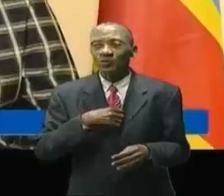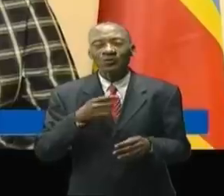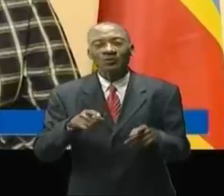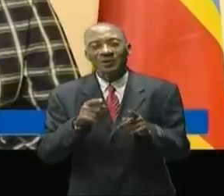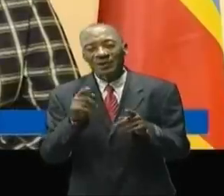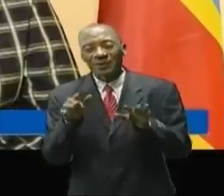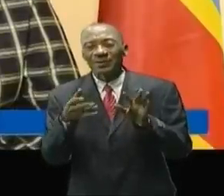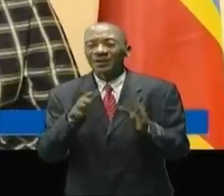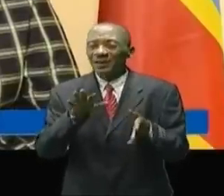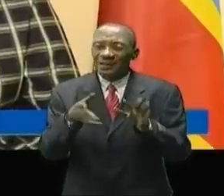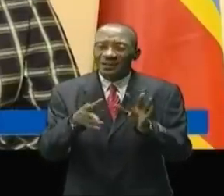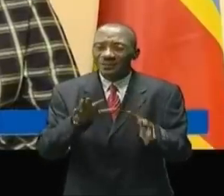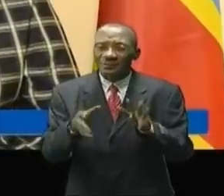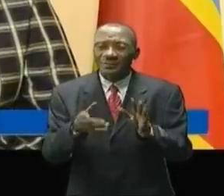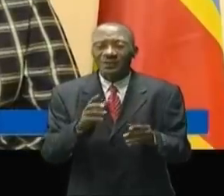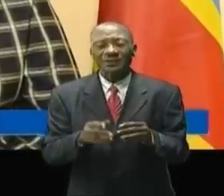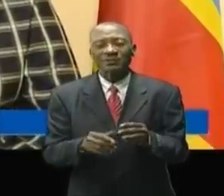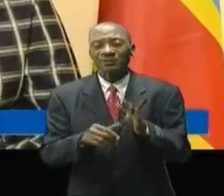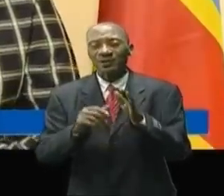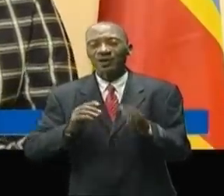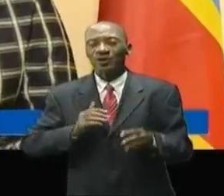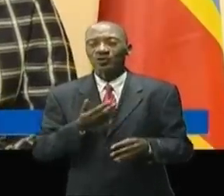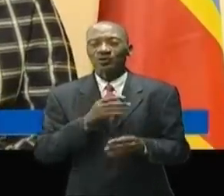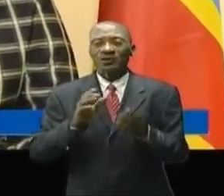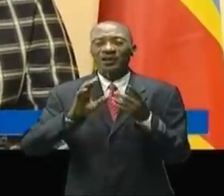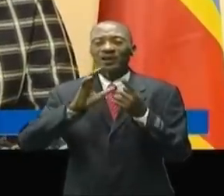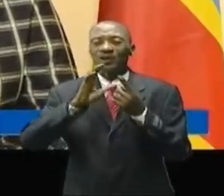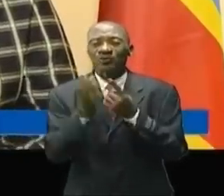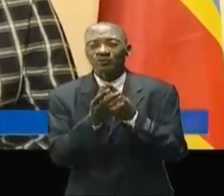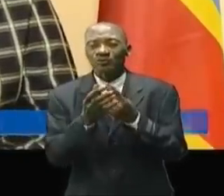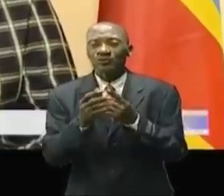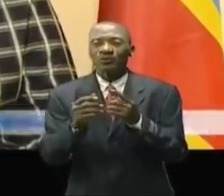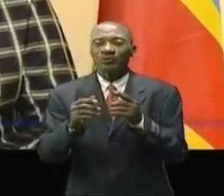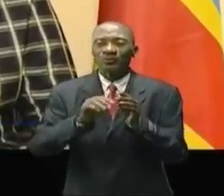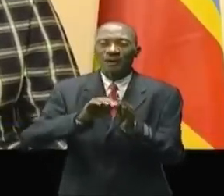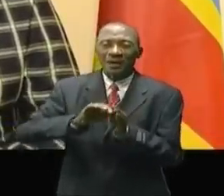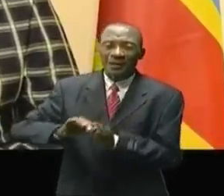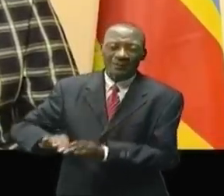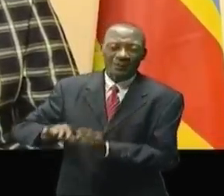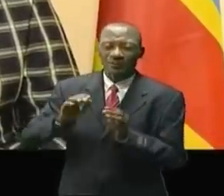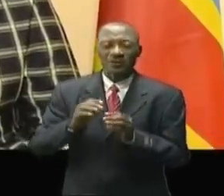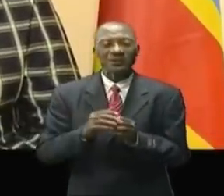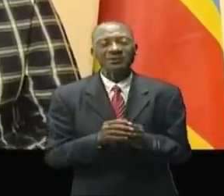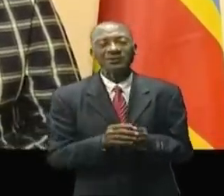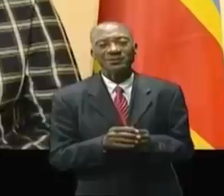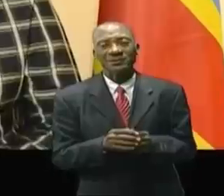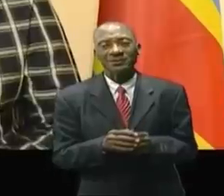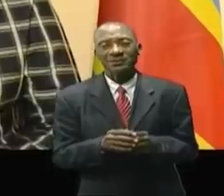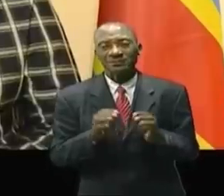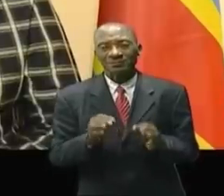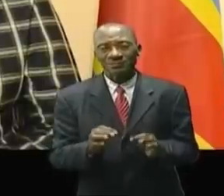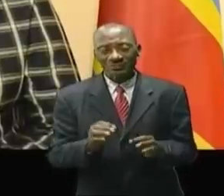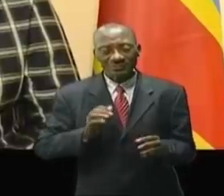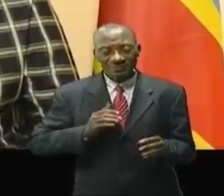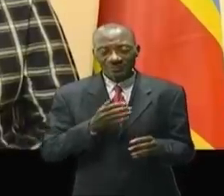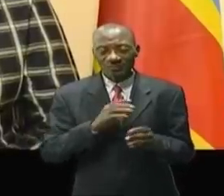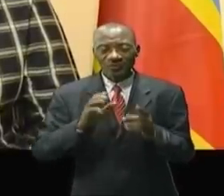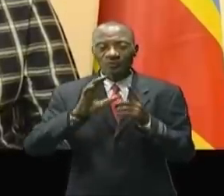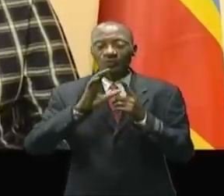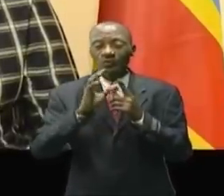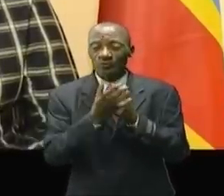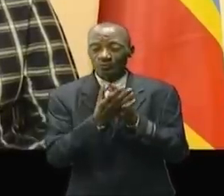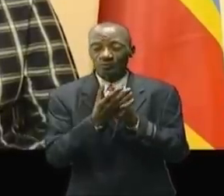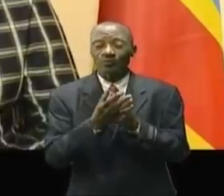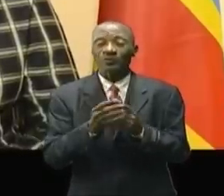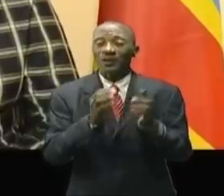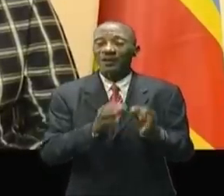perdu notre culture en tant qu'êtres humains. Nous n'existons pas. Parce que là, par exemple, nous sommes en train de parler